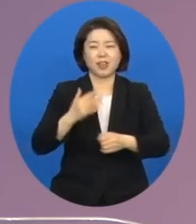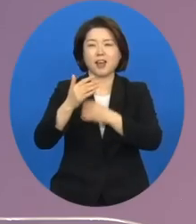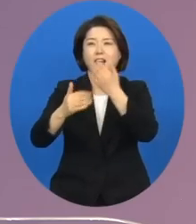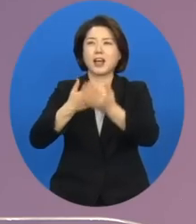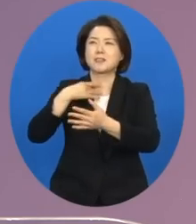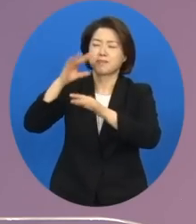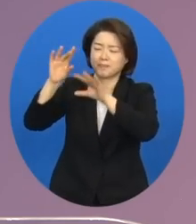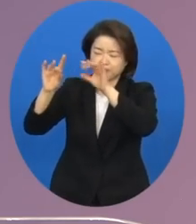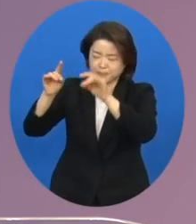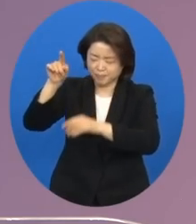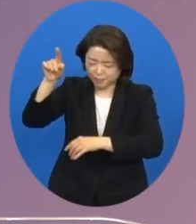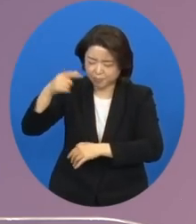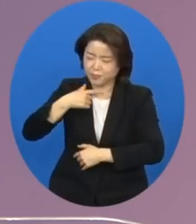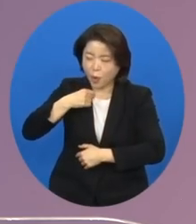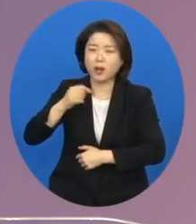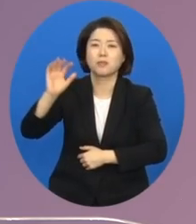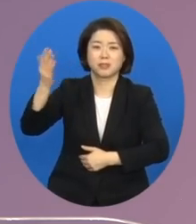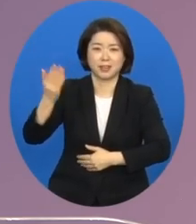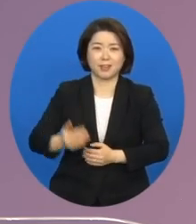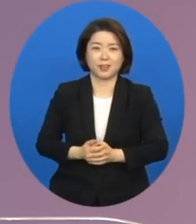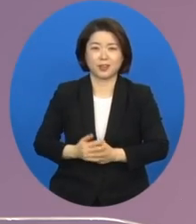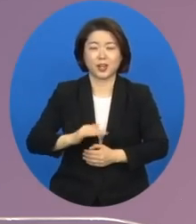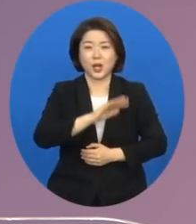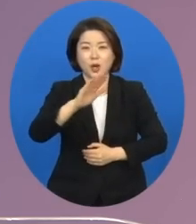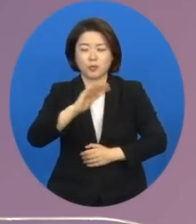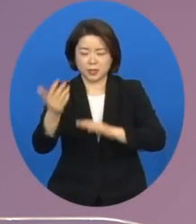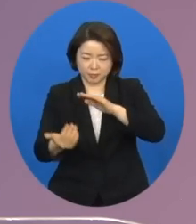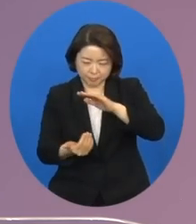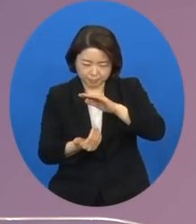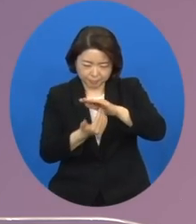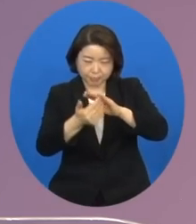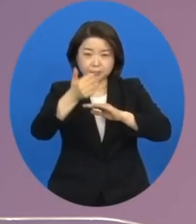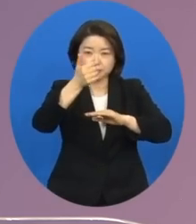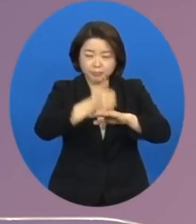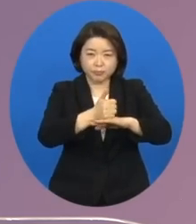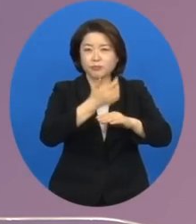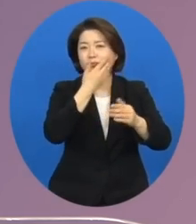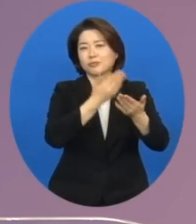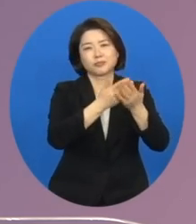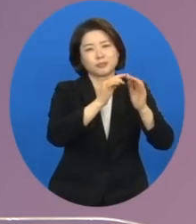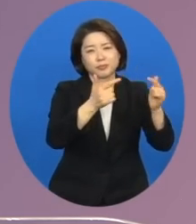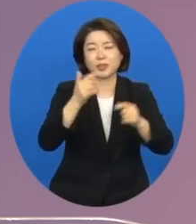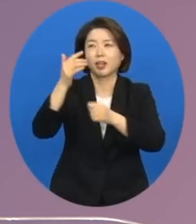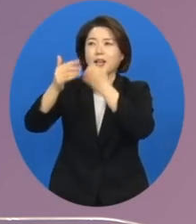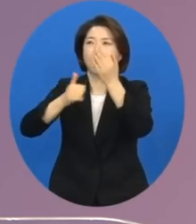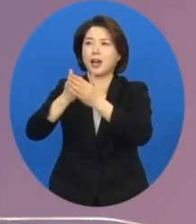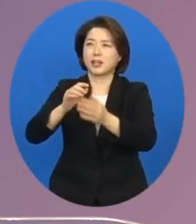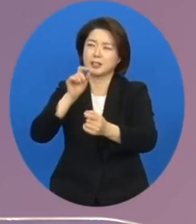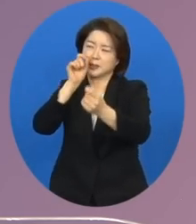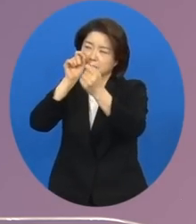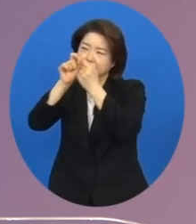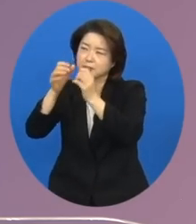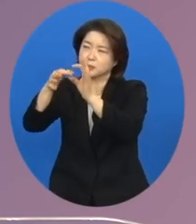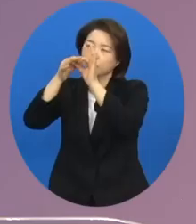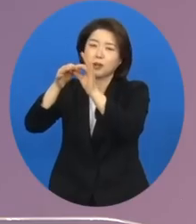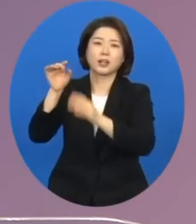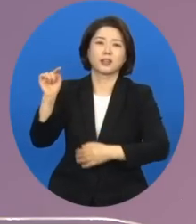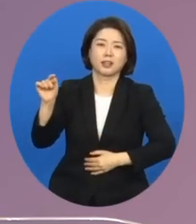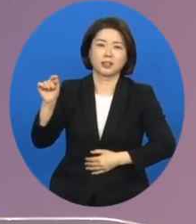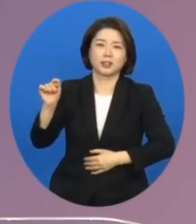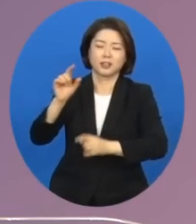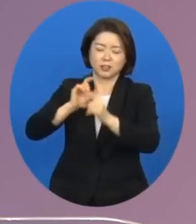갈망하면 됩니다 그렇기 때문에 우리의 성취가 중요한 것이 아니라 하나님과의 친밀한 관계가